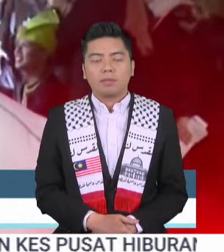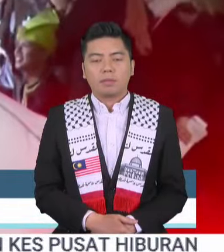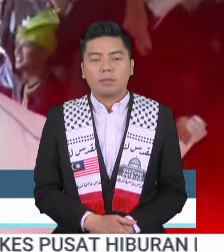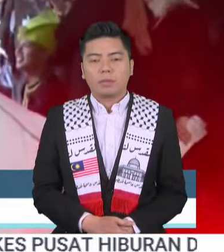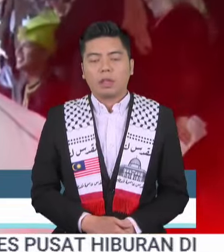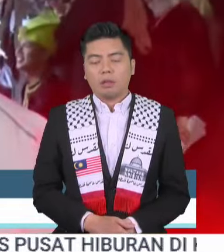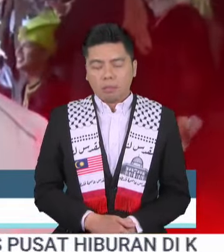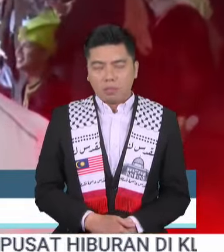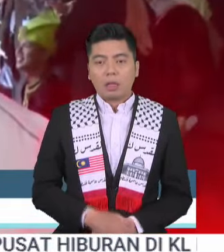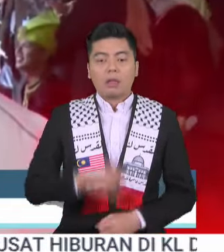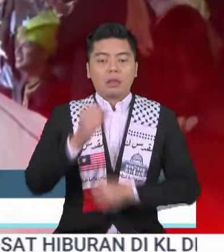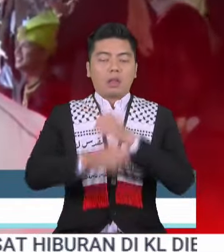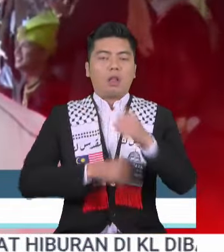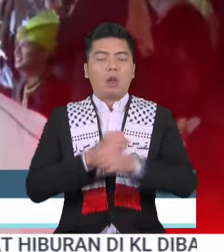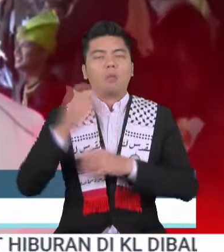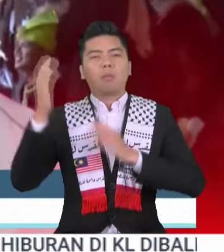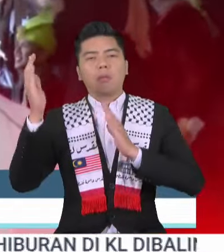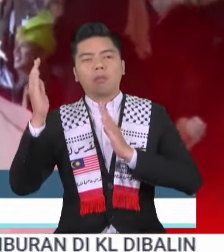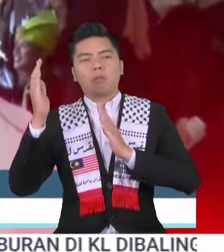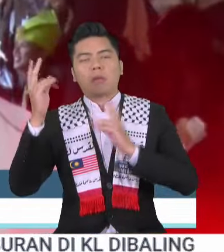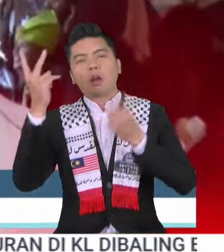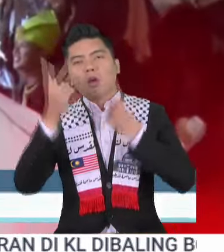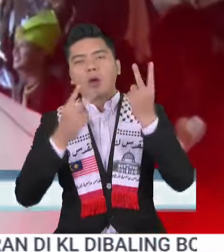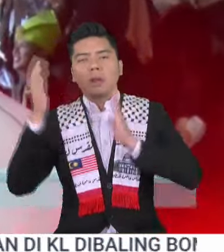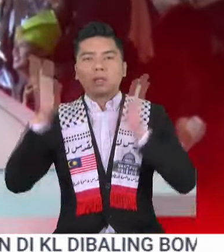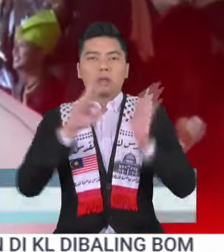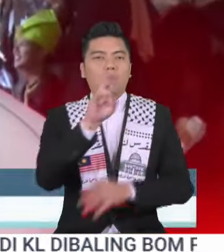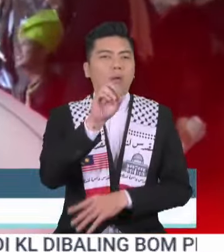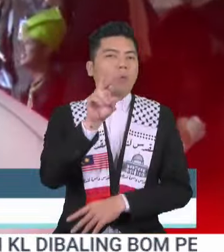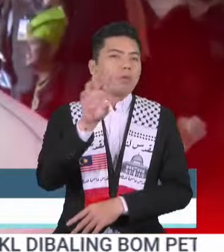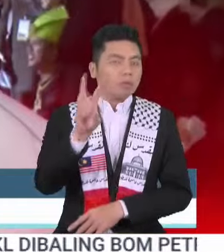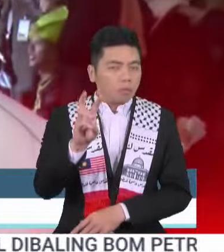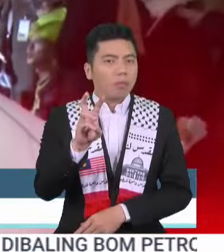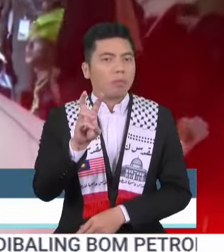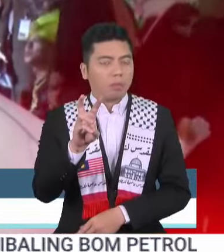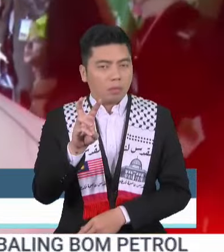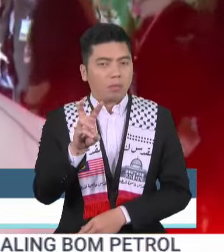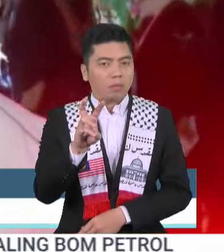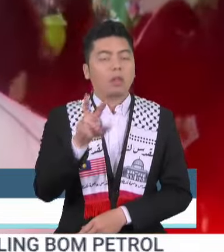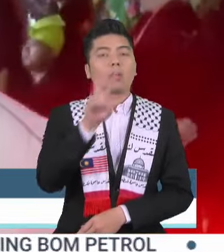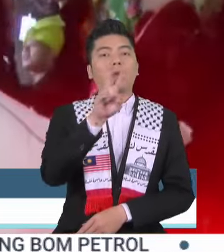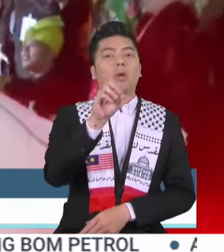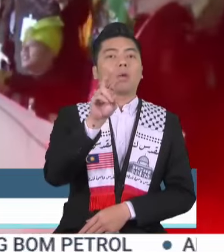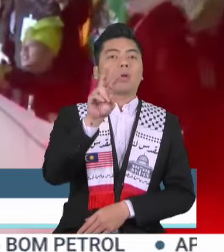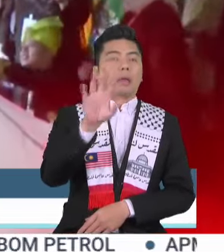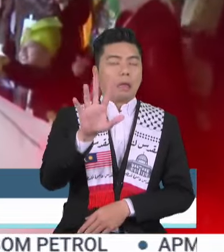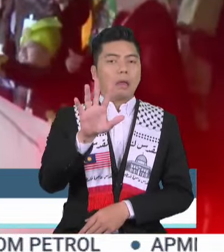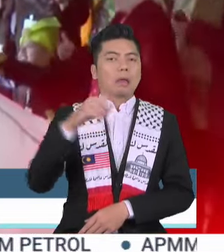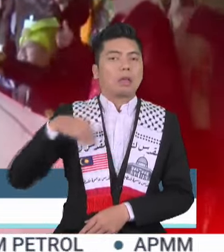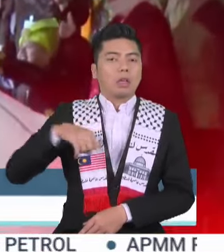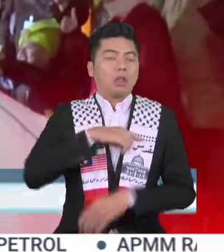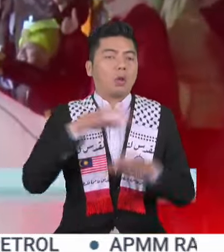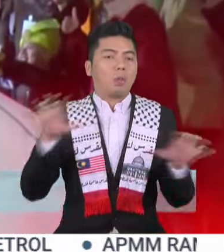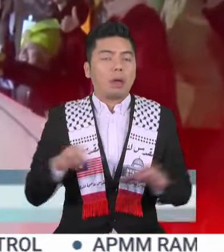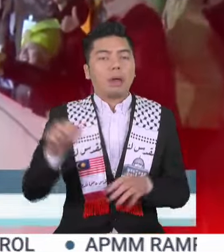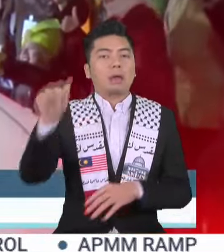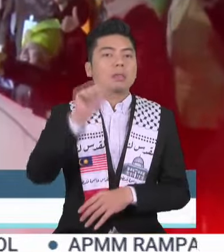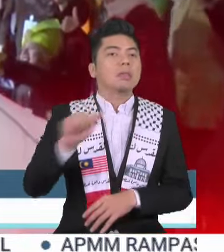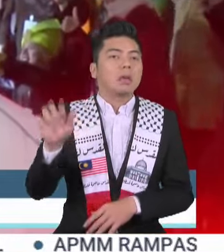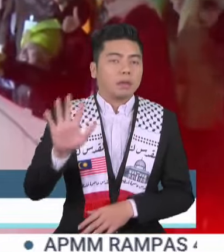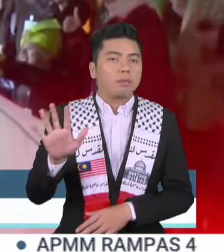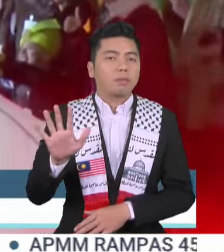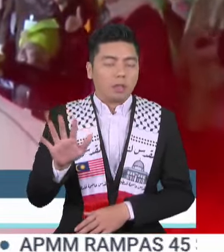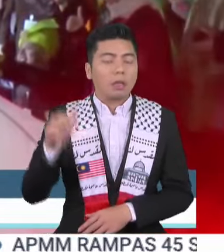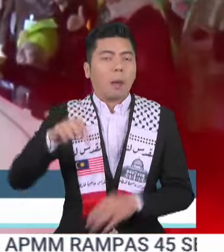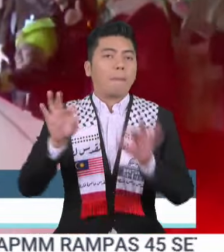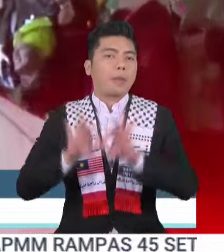Tahun Melawat Malaysia 2026. Tahun 2025 kita pengerusikan ASEAN.